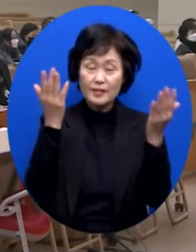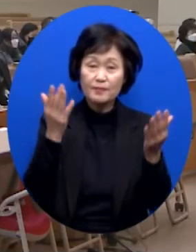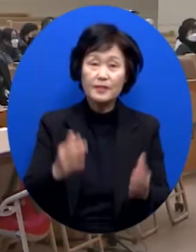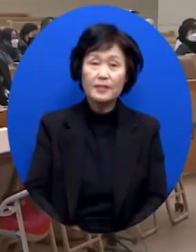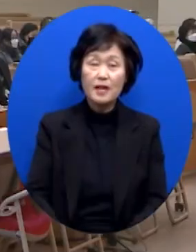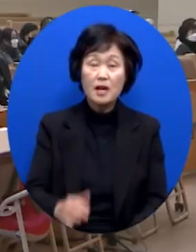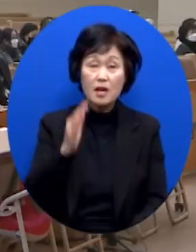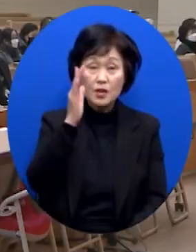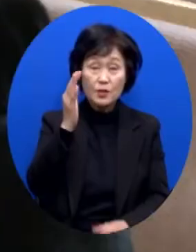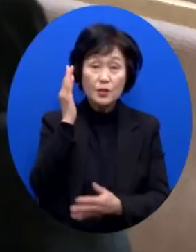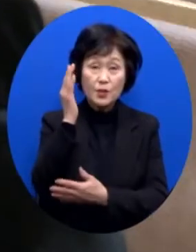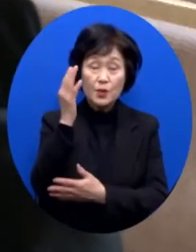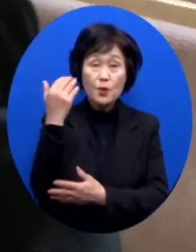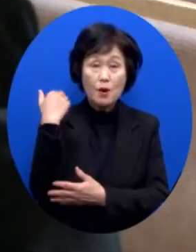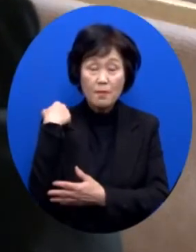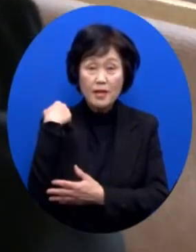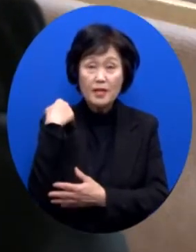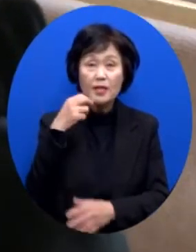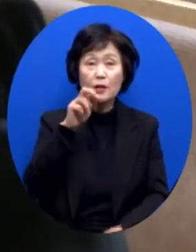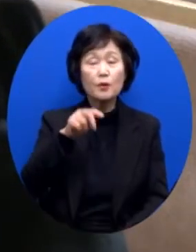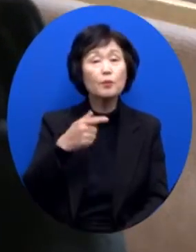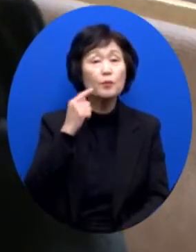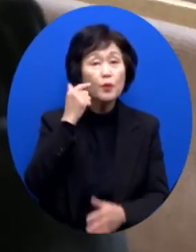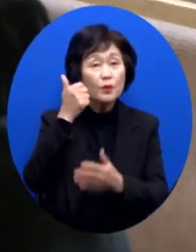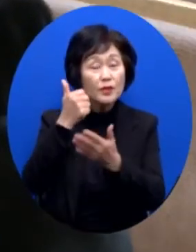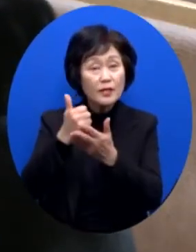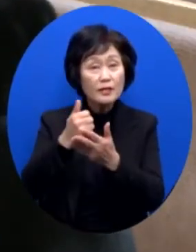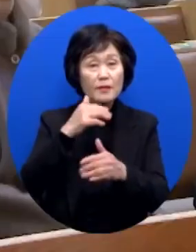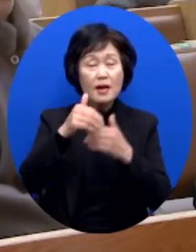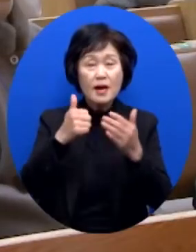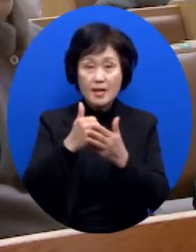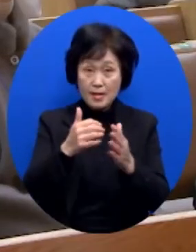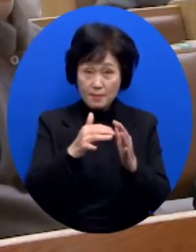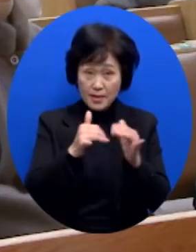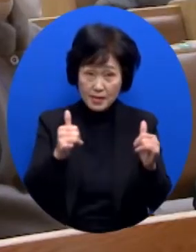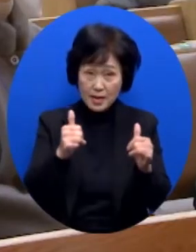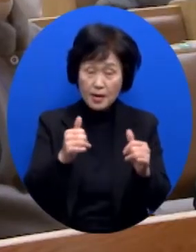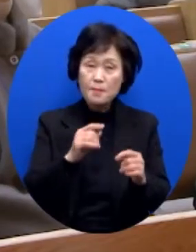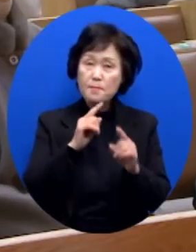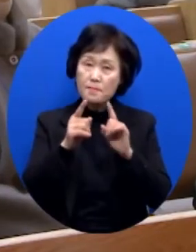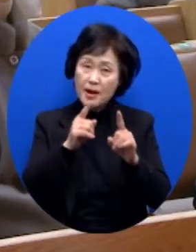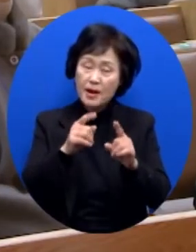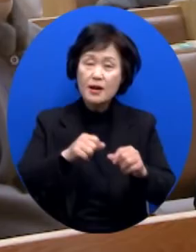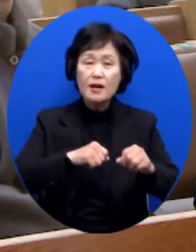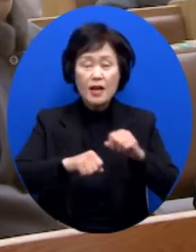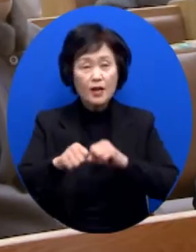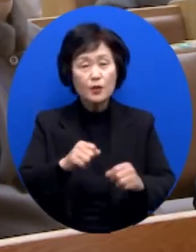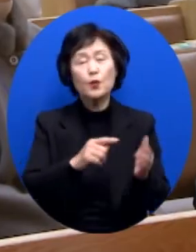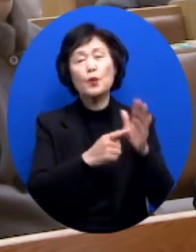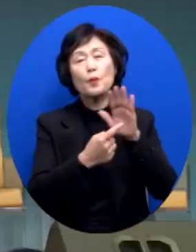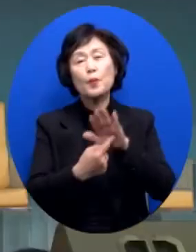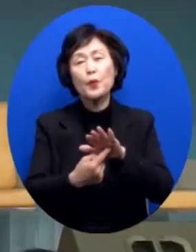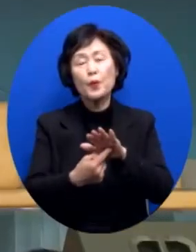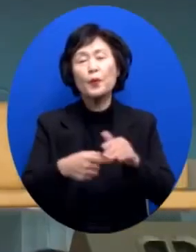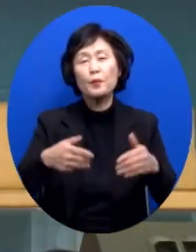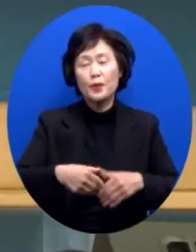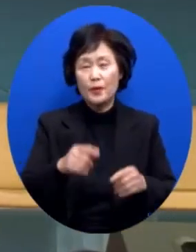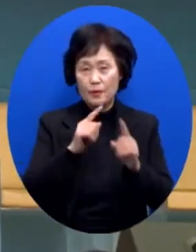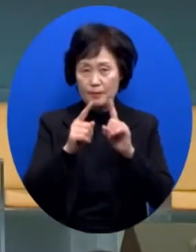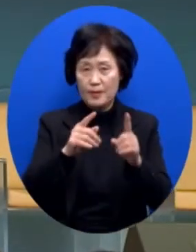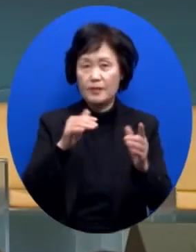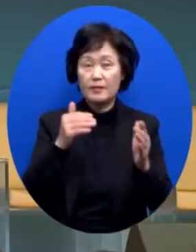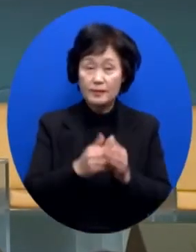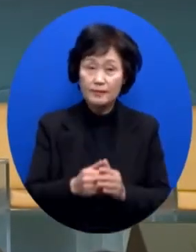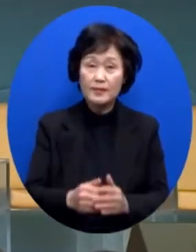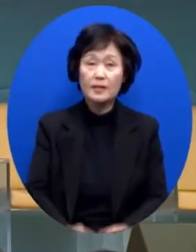말과 행동으로 표현해야 한다고 강조했습니다 이어진 정기총회에서는 현 부회장 대구동신교회 않은 수건